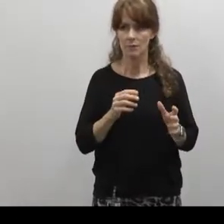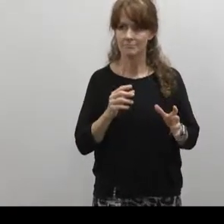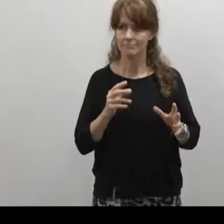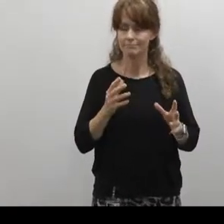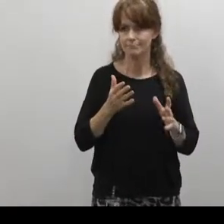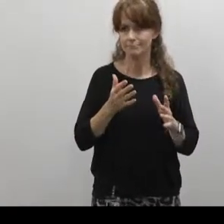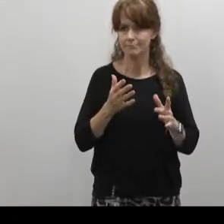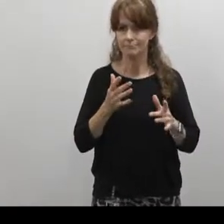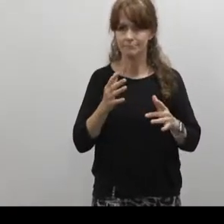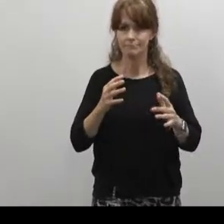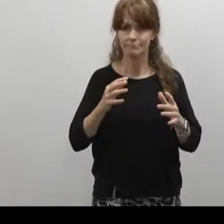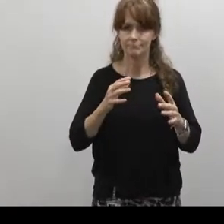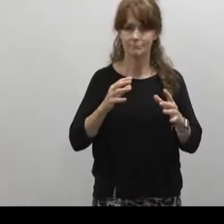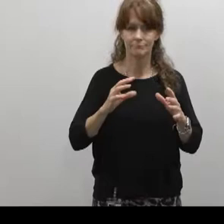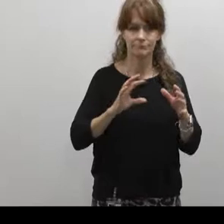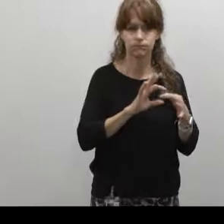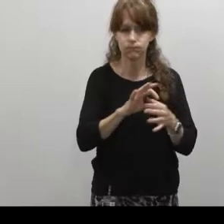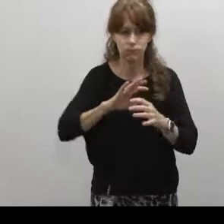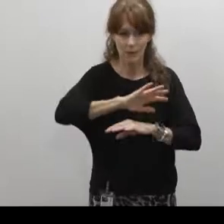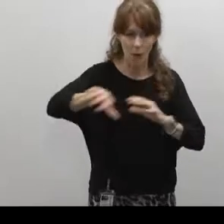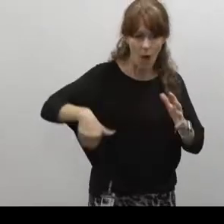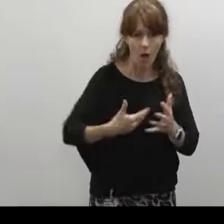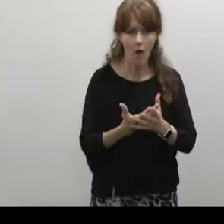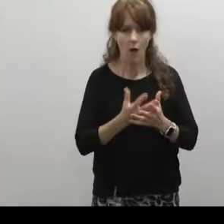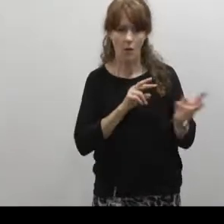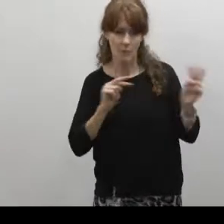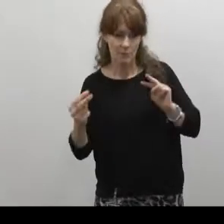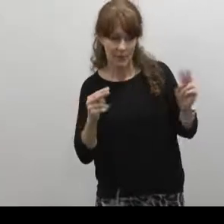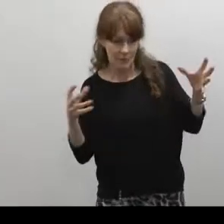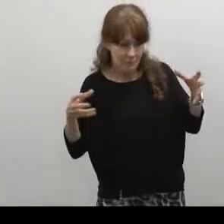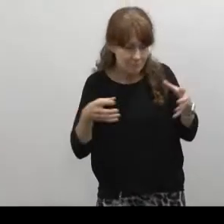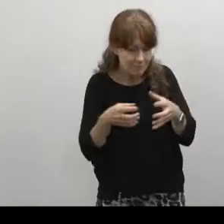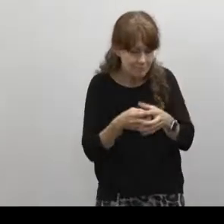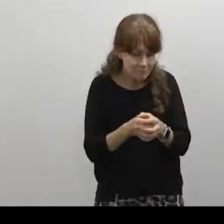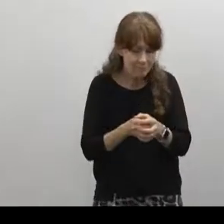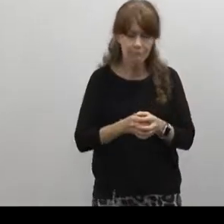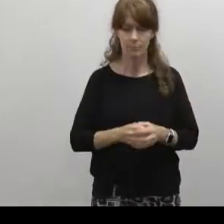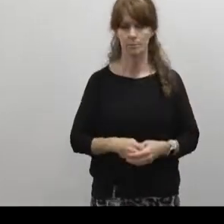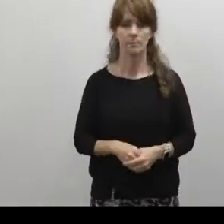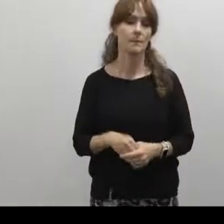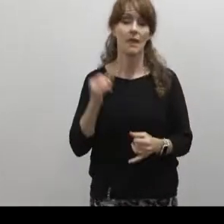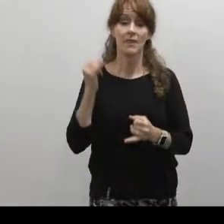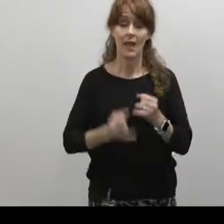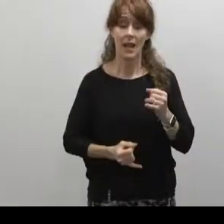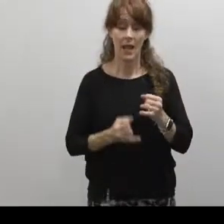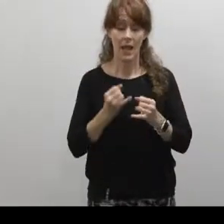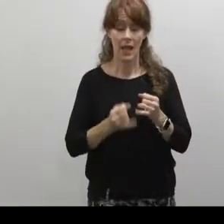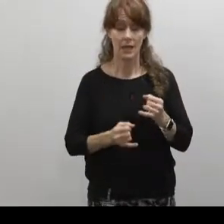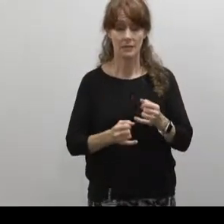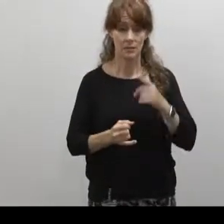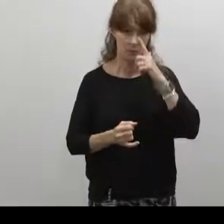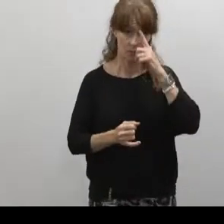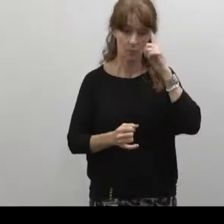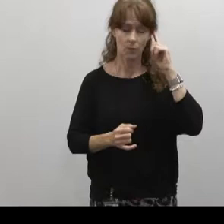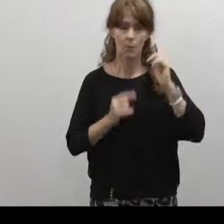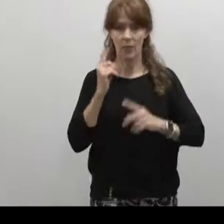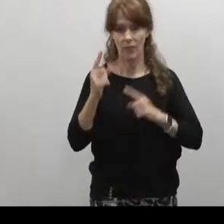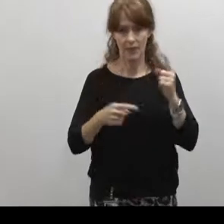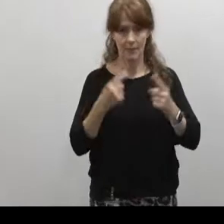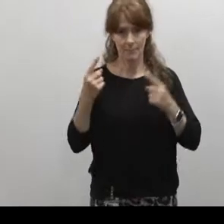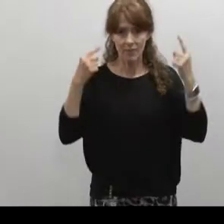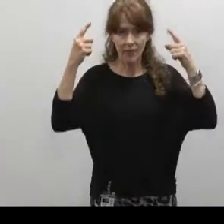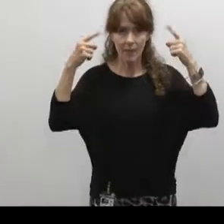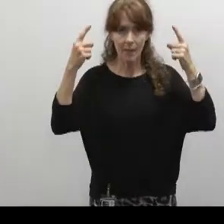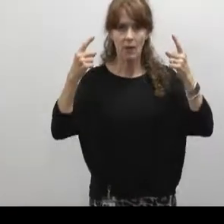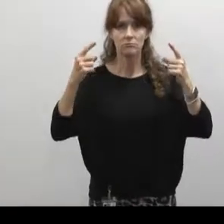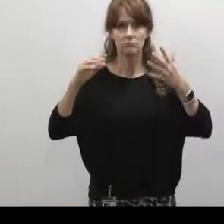nơi nơi sọc nơi sala LBUSD đó nghe hay trong cái xem nuôi đây cái xuống nâng dương